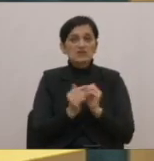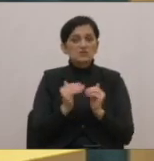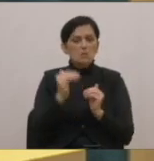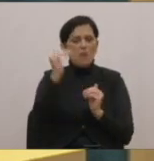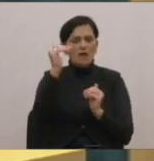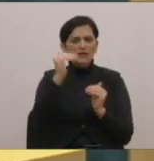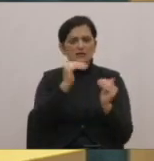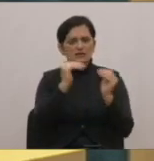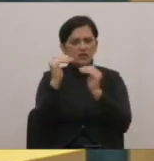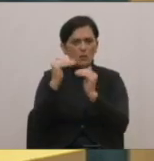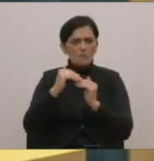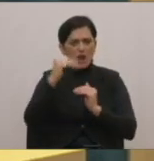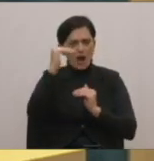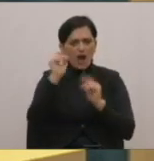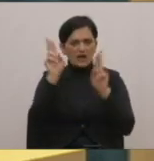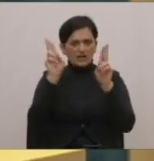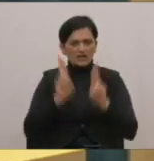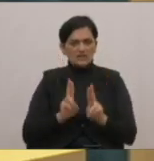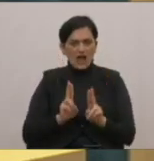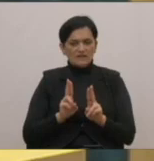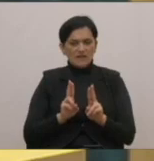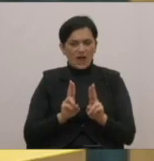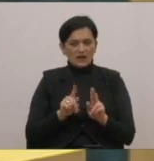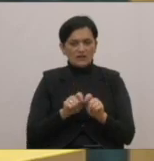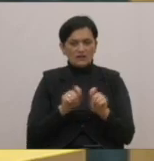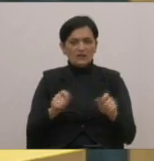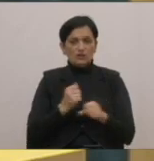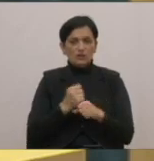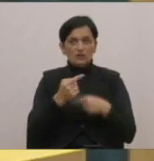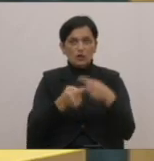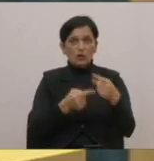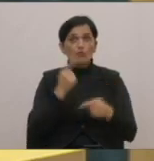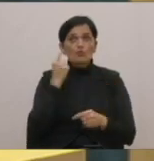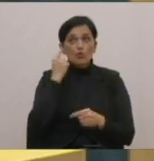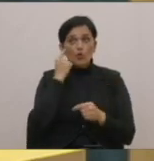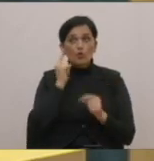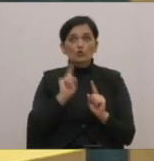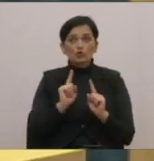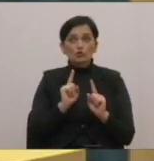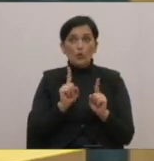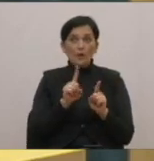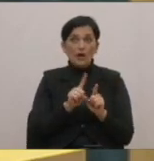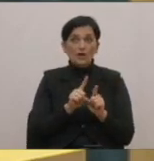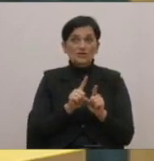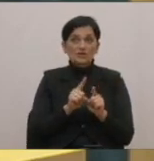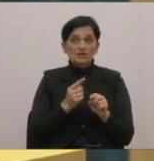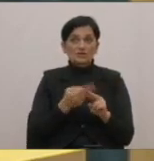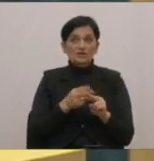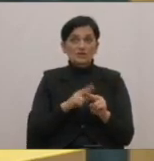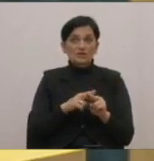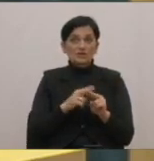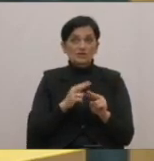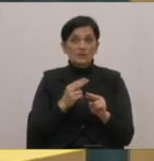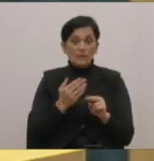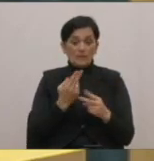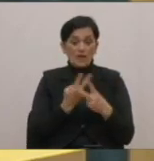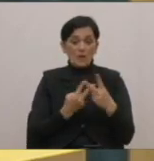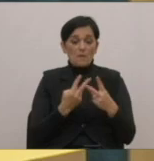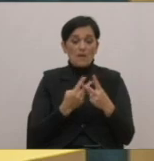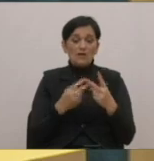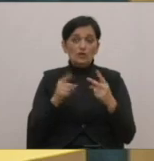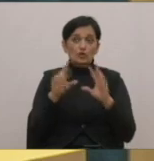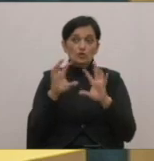მაქსიმალურად მაღალი სტანდარტი დაგვენერგა და მგონია, რომ ასე თუ ისე ეს წარმოდგენილი ასე ვთქვათ პენტენციურ